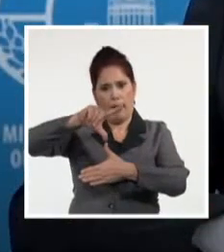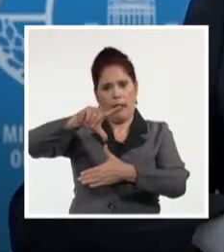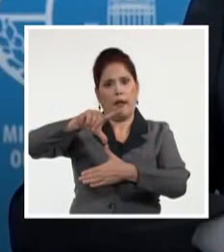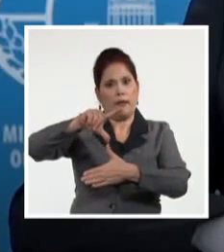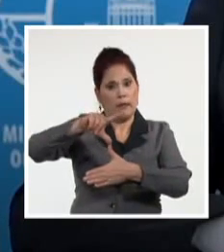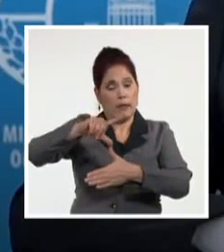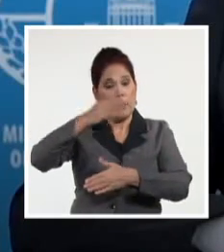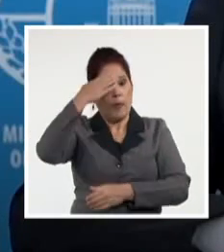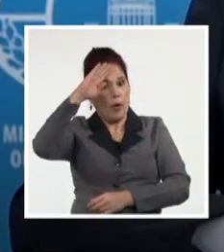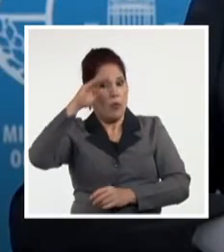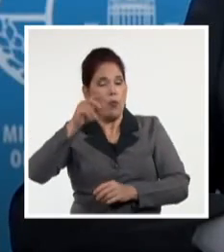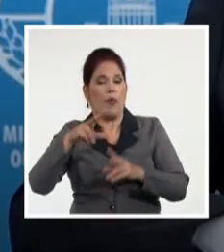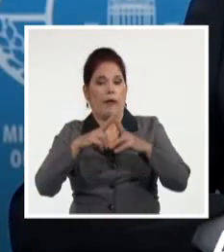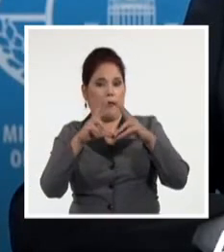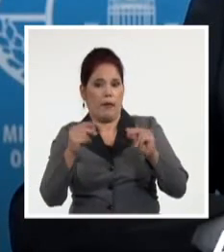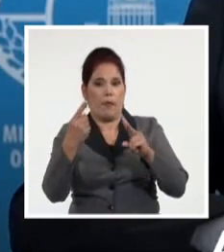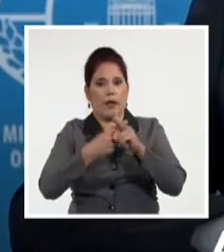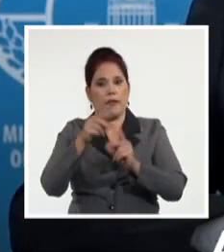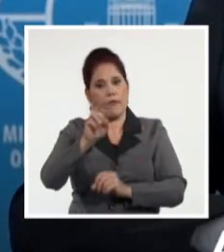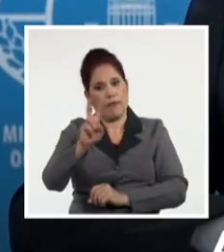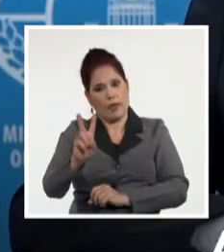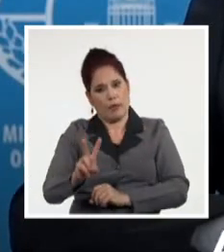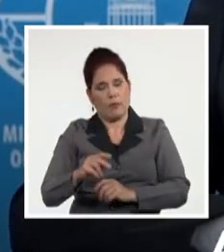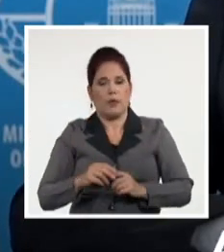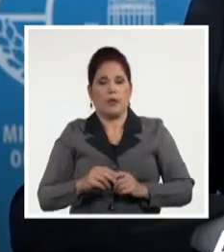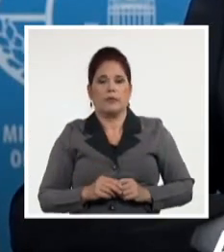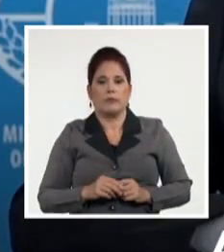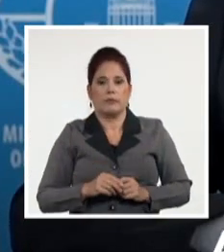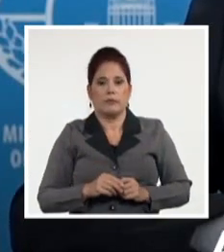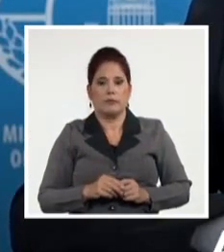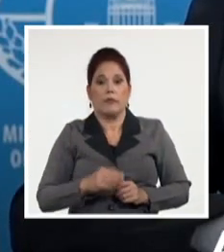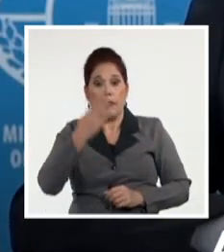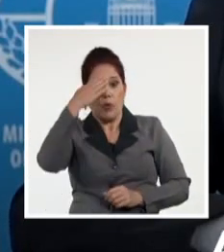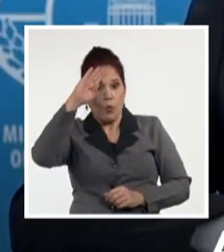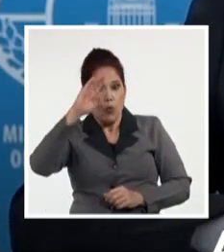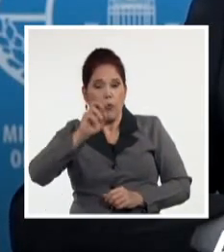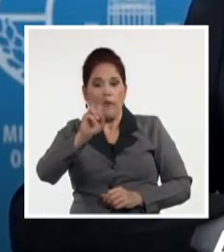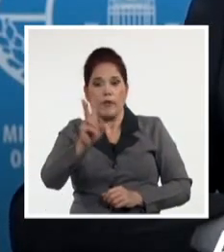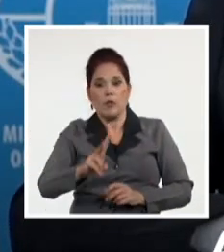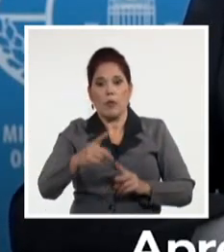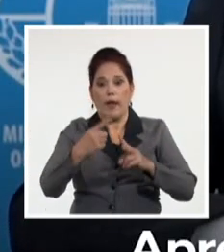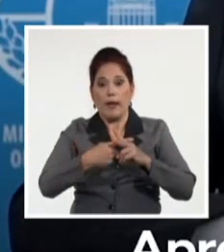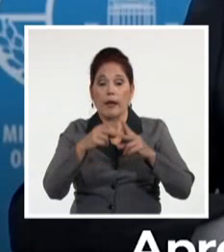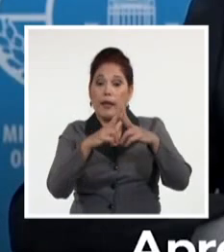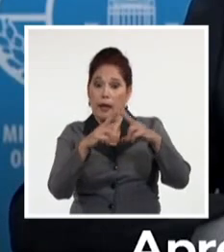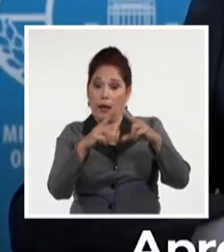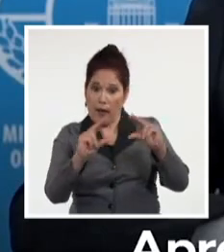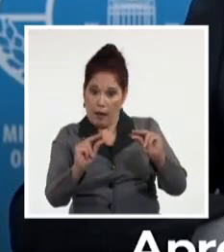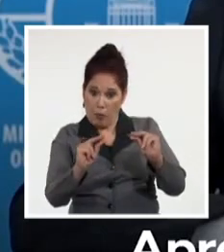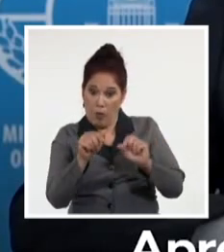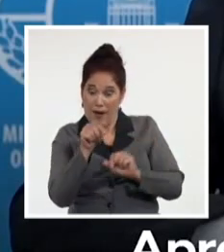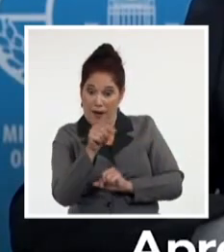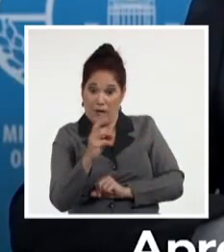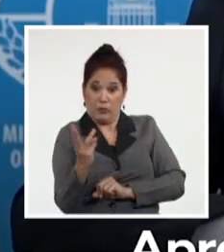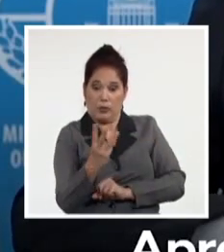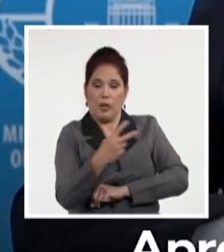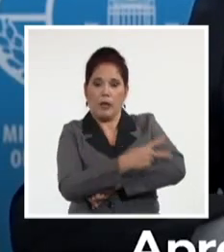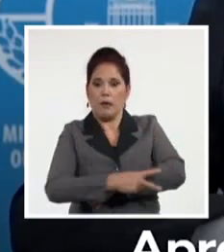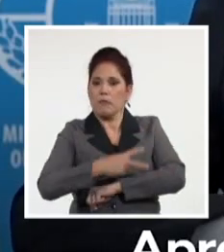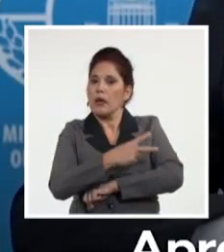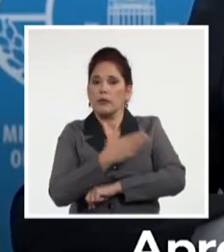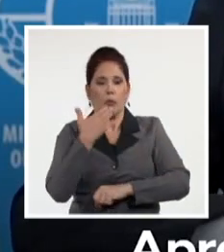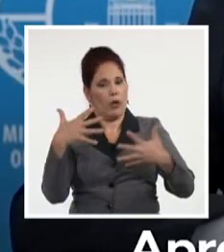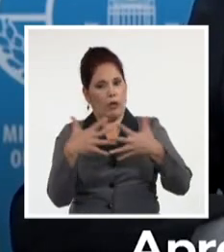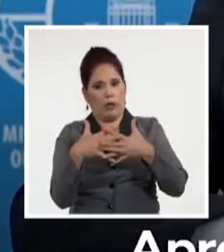como Cuba, Nicaragua y Venezuela. Прежде всего, это, конечно, Куба, Венесуэла, Никарагуа. И мы очень